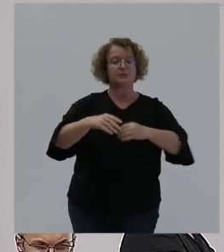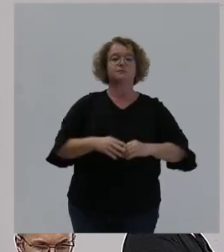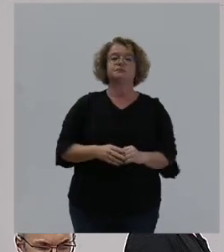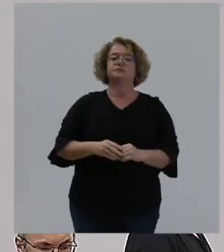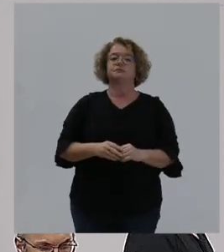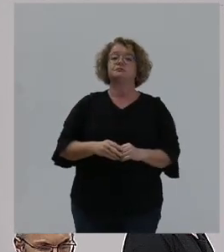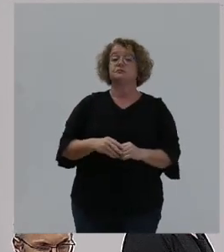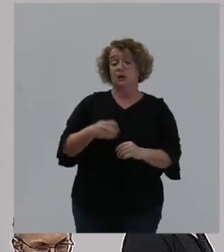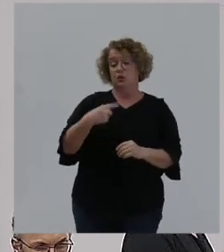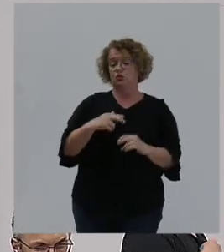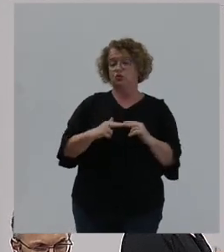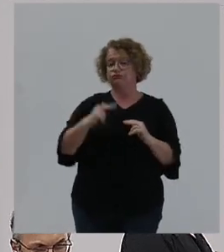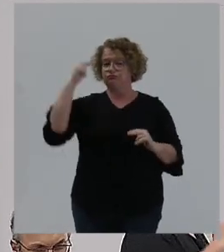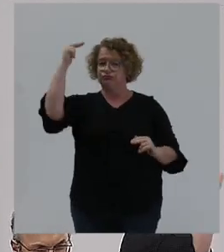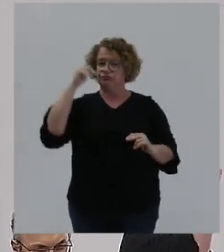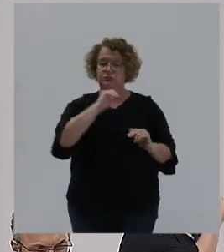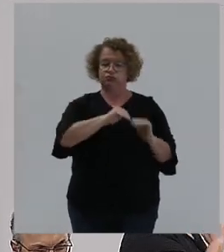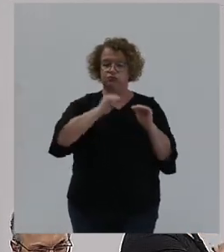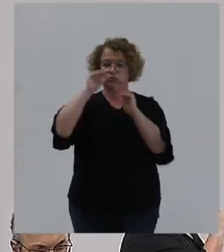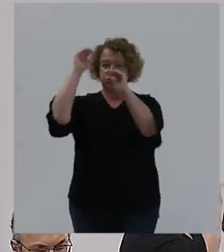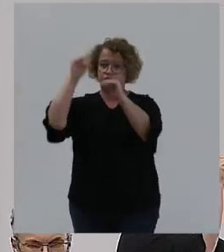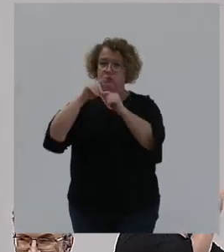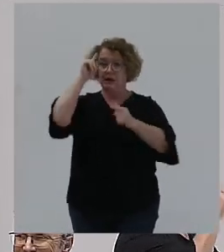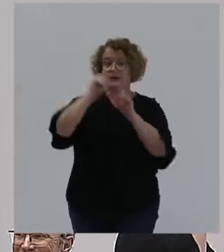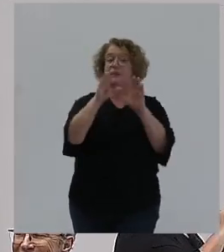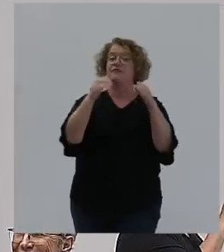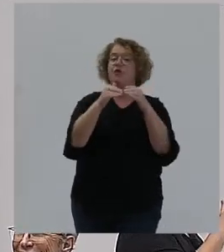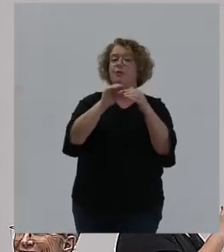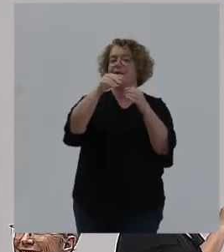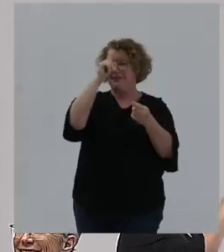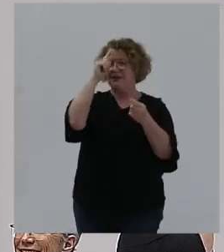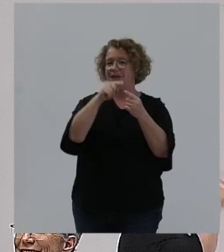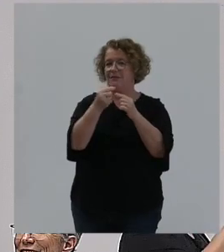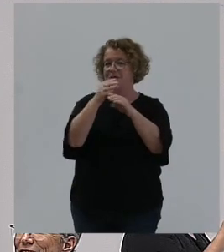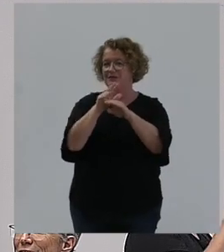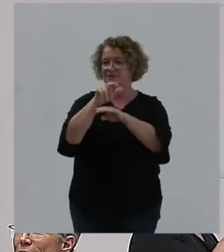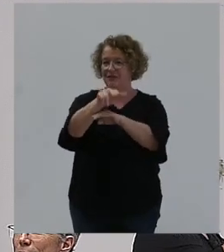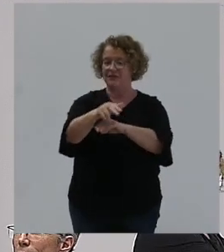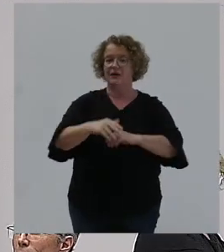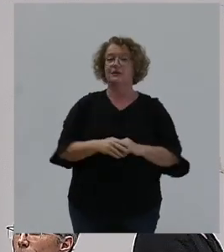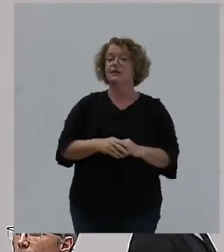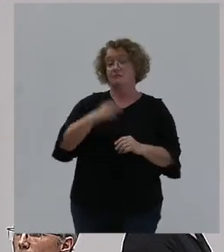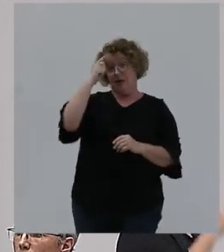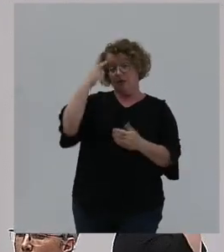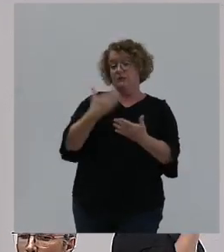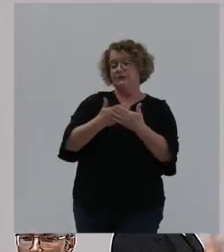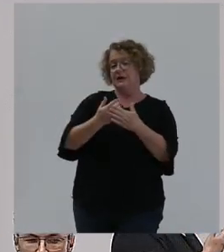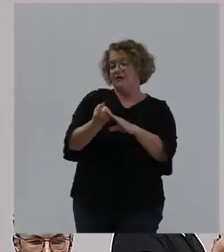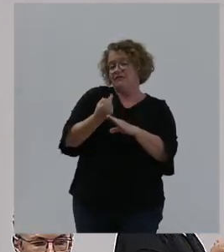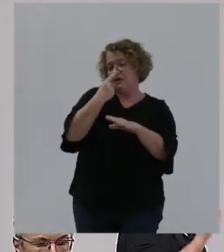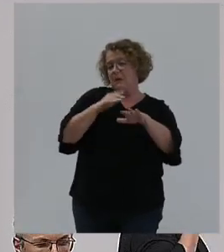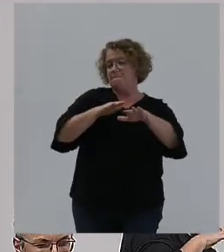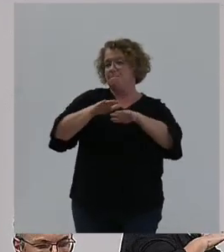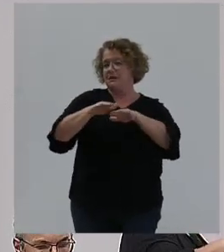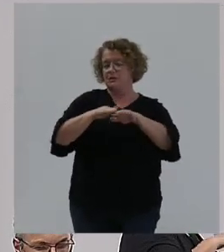que l'on souhaite mobiliser. Alors, on ne va pas entamer le volet formation puisqu'il doit arriver un petit peu plus tard, mais je pense que c'est aussi une question de méthode. Il